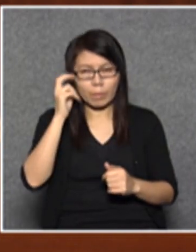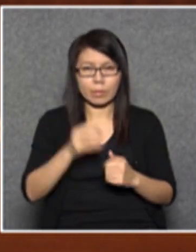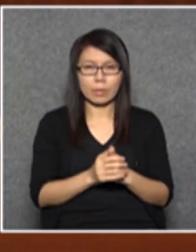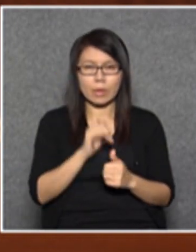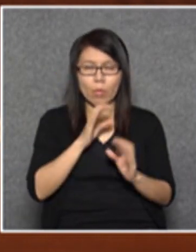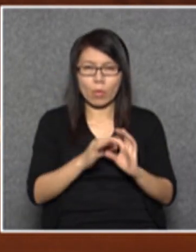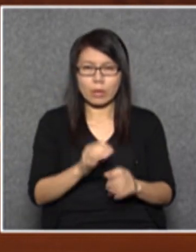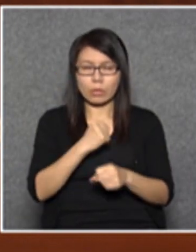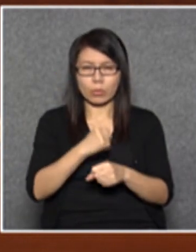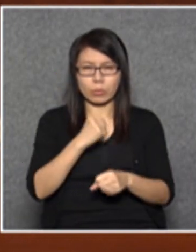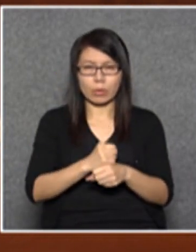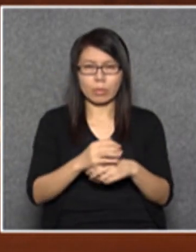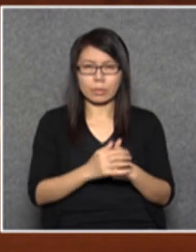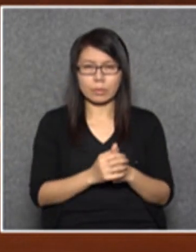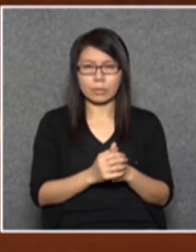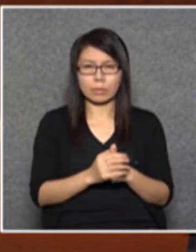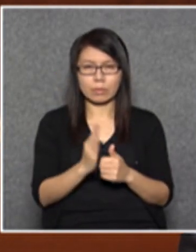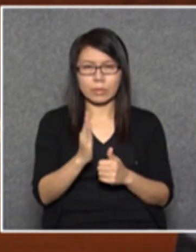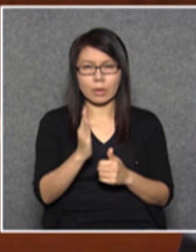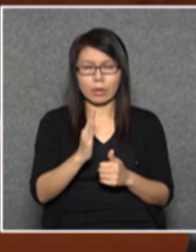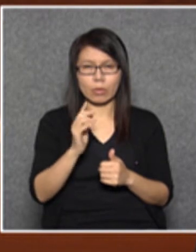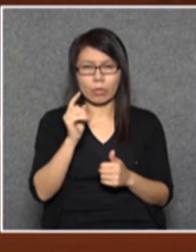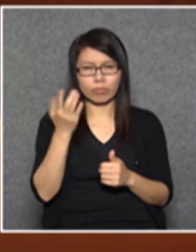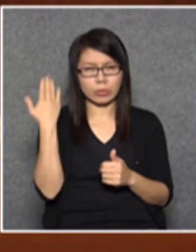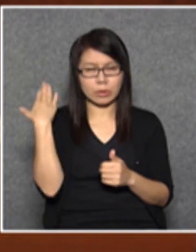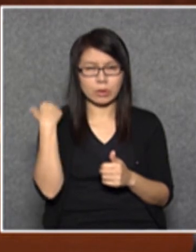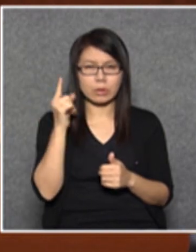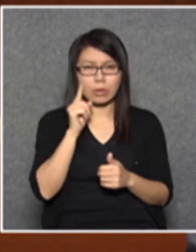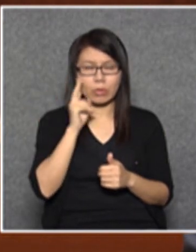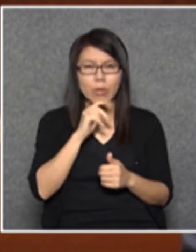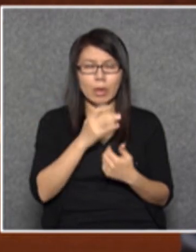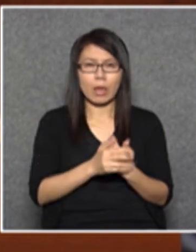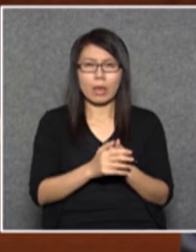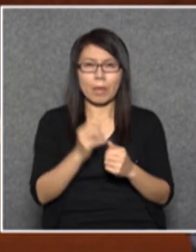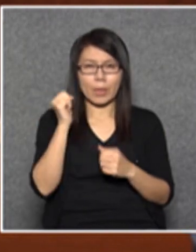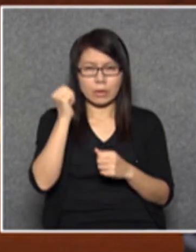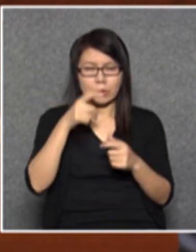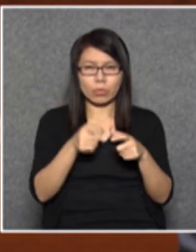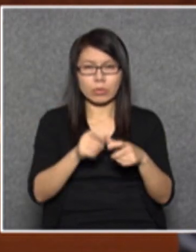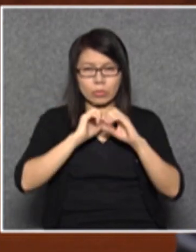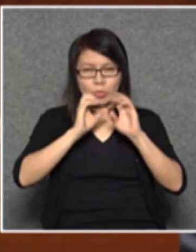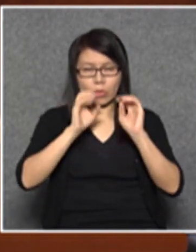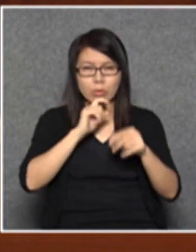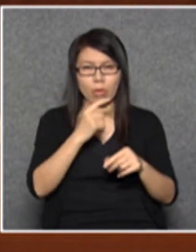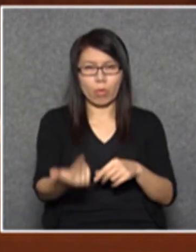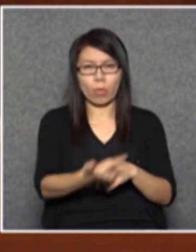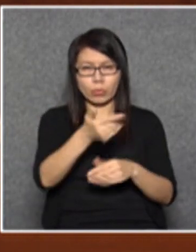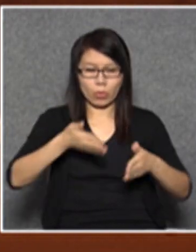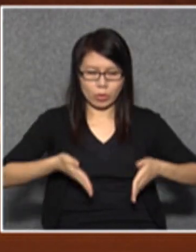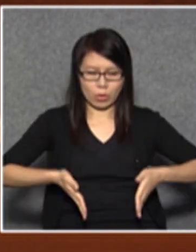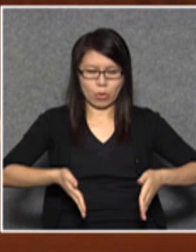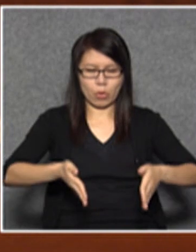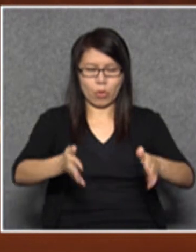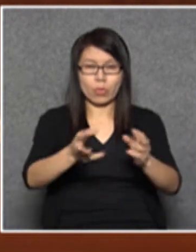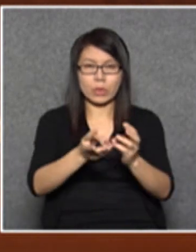工作。大概個零禮拜前，有兩間巴士公司就宣布咧，佢哋有大批嘅路線咧，佢通過一